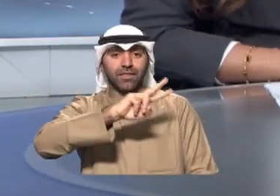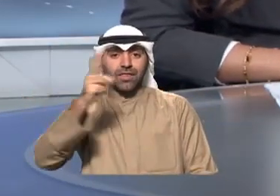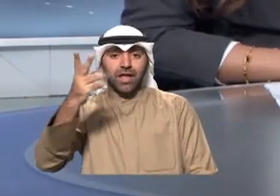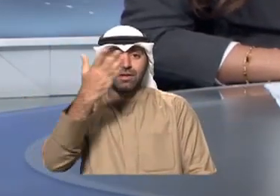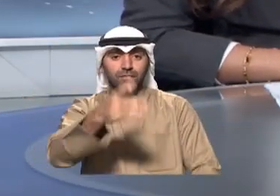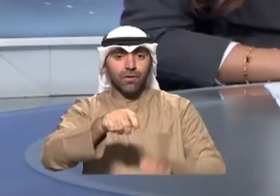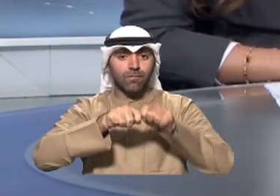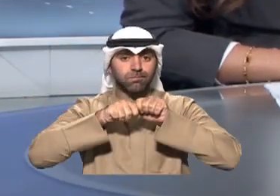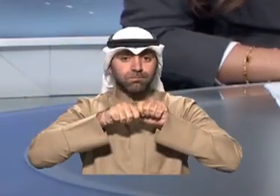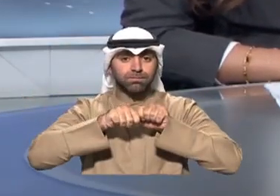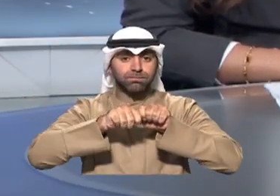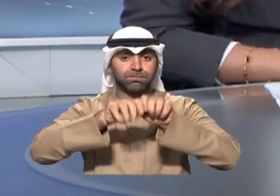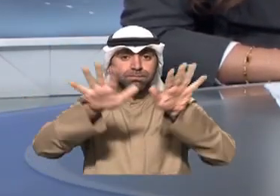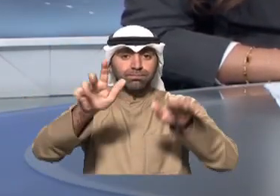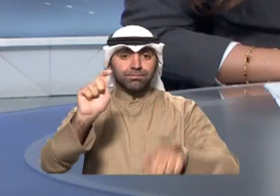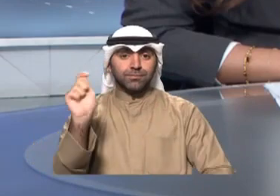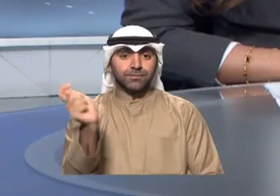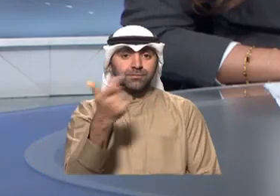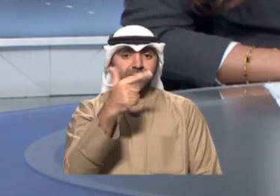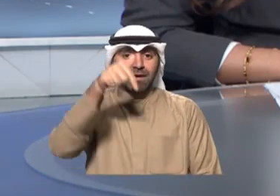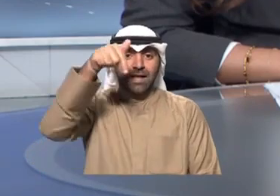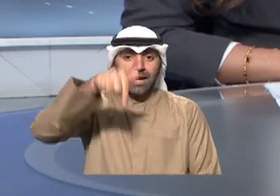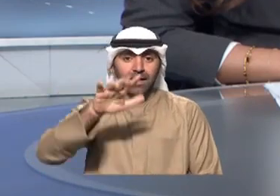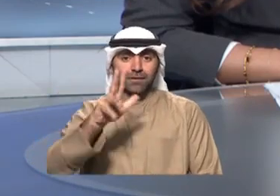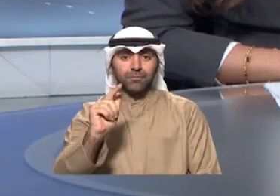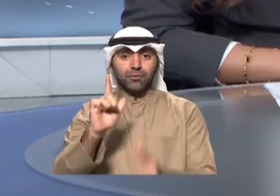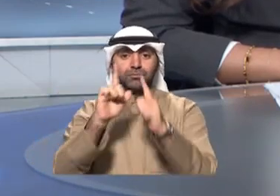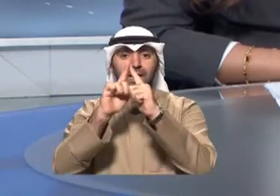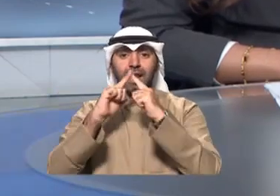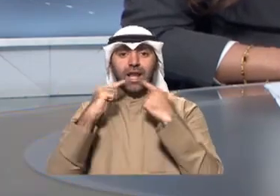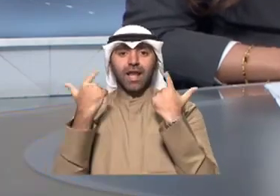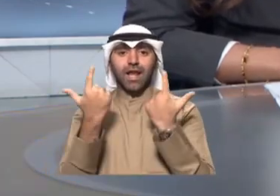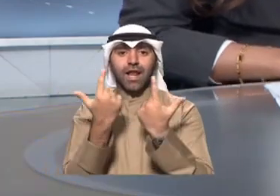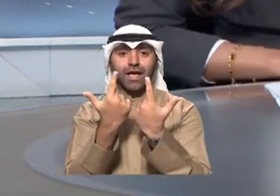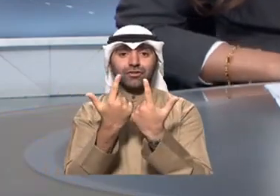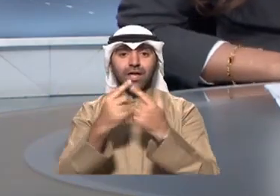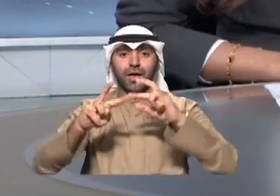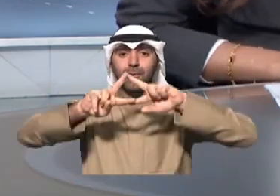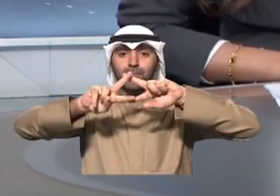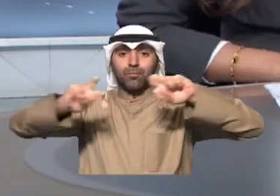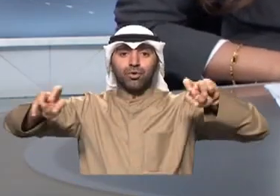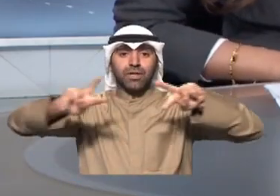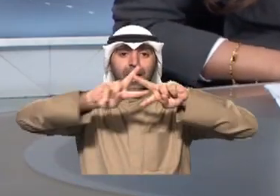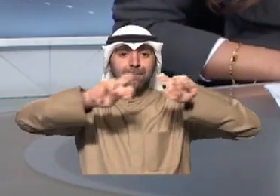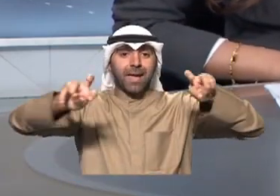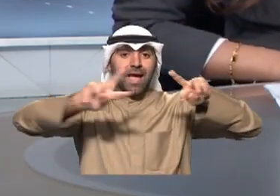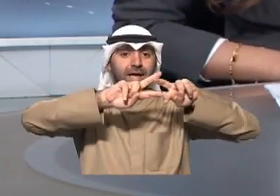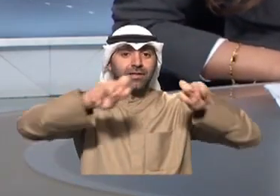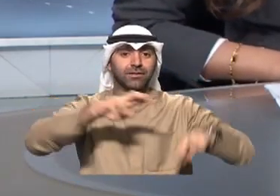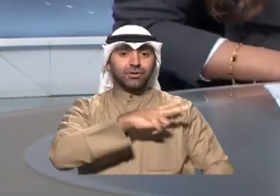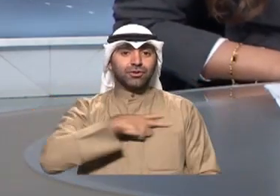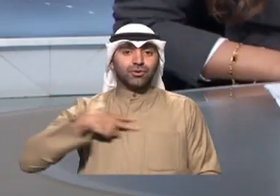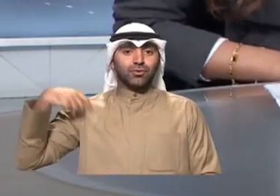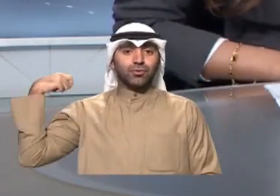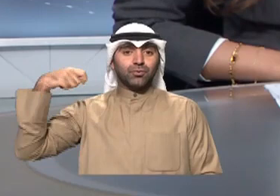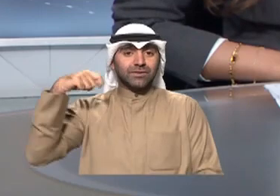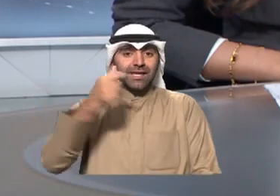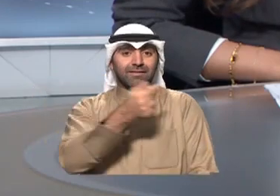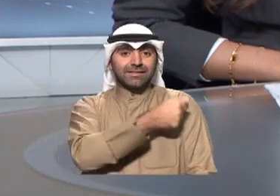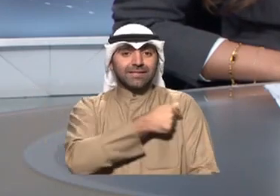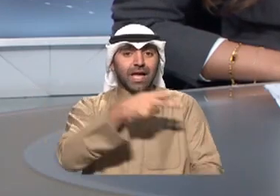الانتشار، باشرت اللجنة الفنية التابعة لوزارة الصحة التواصل مع المنظمات الصحية